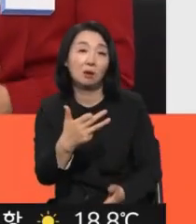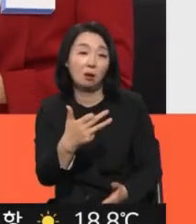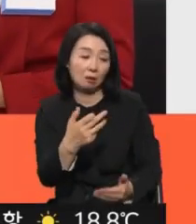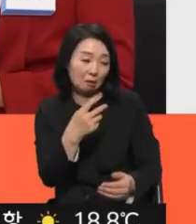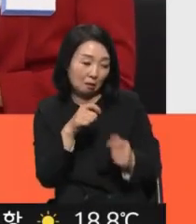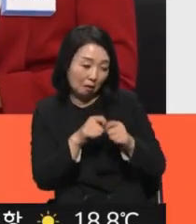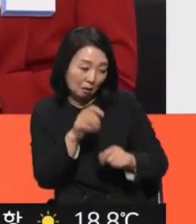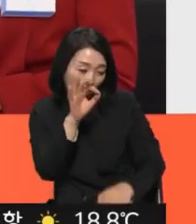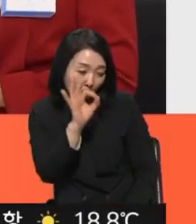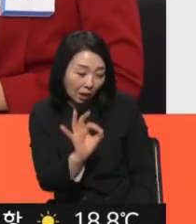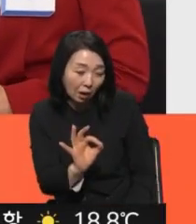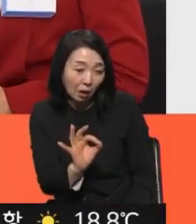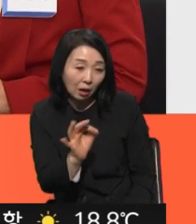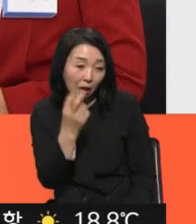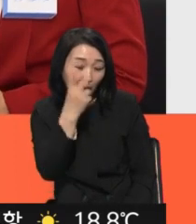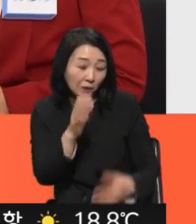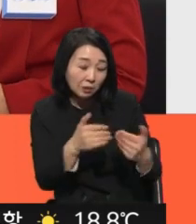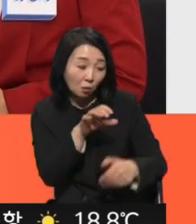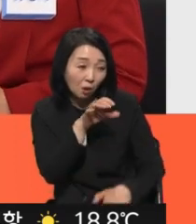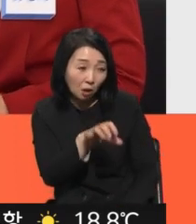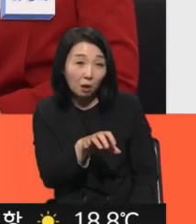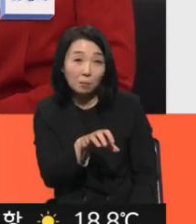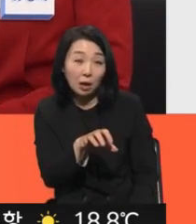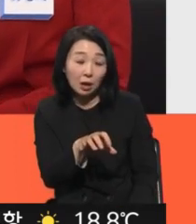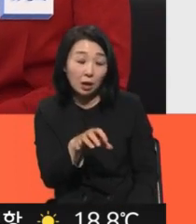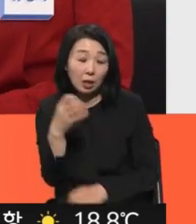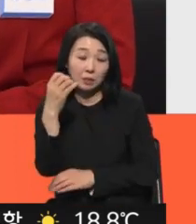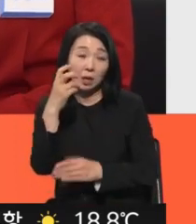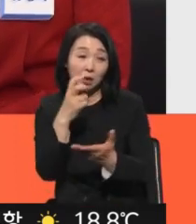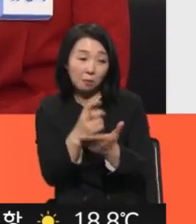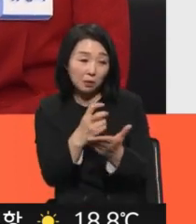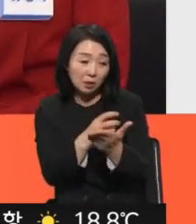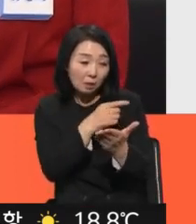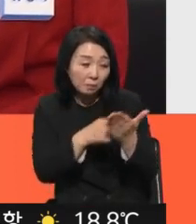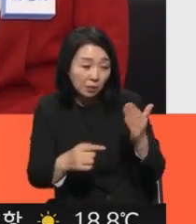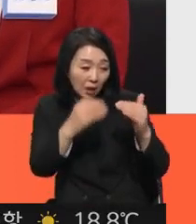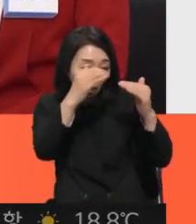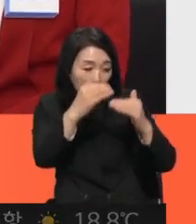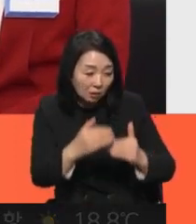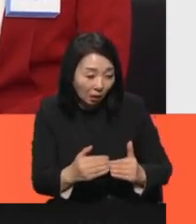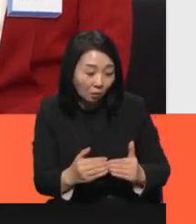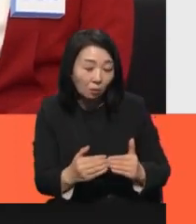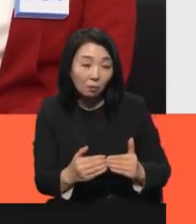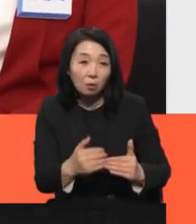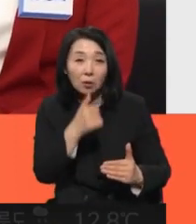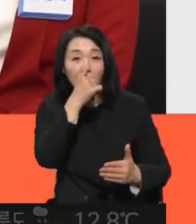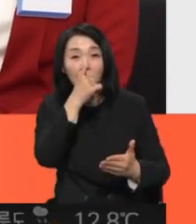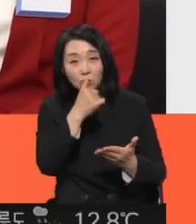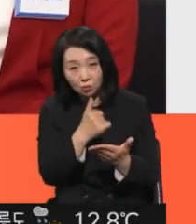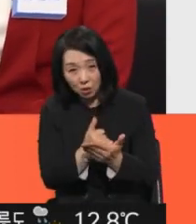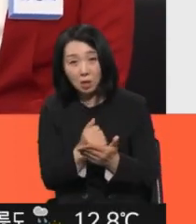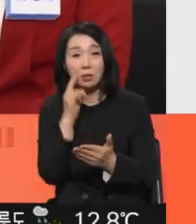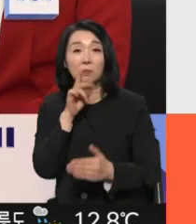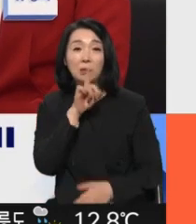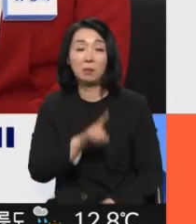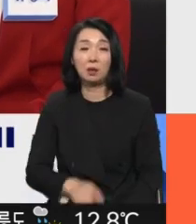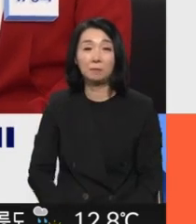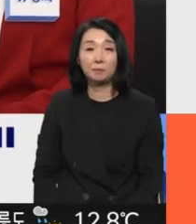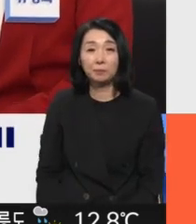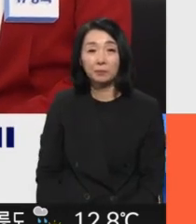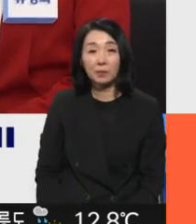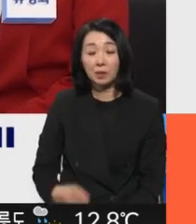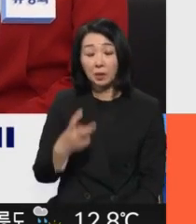감사원이 수사기관이라면 형법상 피의사실 공표죄에 해당하는 위중한 범죄의 것이라고 비판했습니다 감사원은